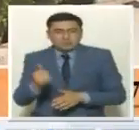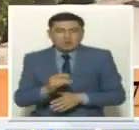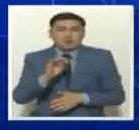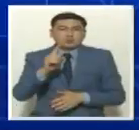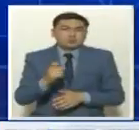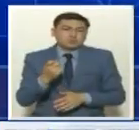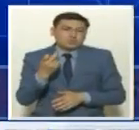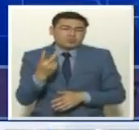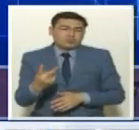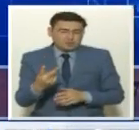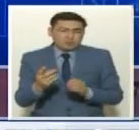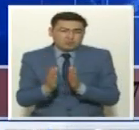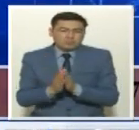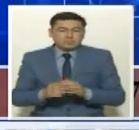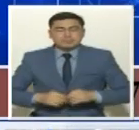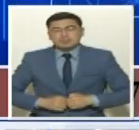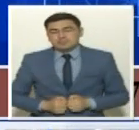8777-726-93-33 nömerine kabarlasuğun suraydı.